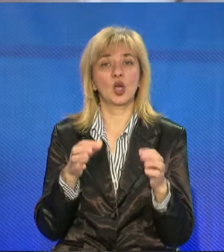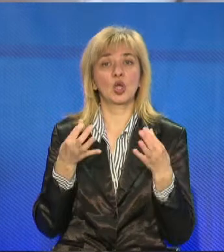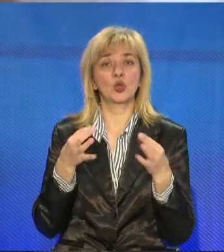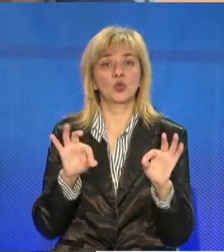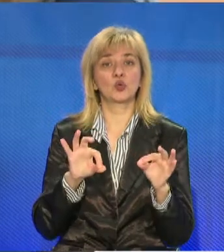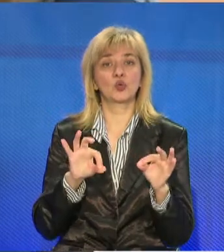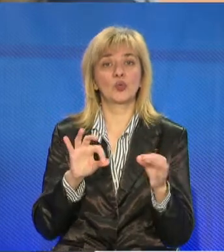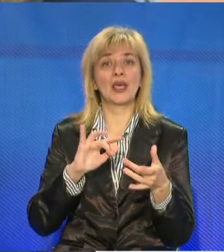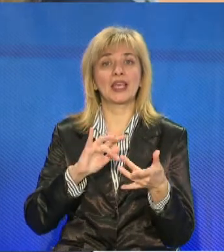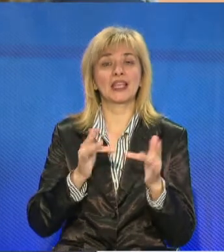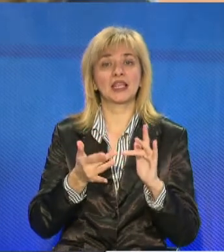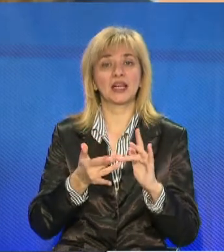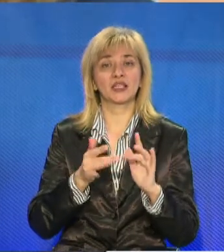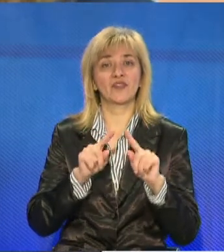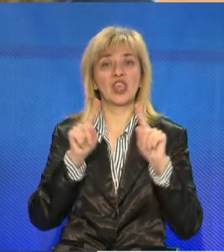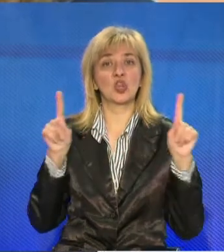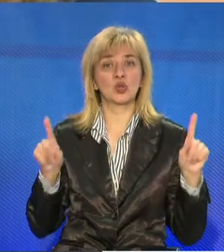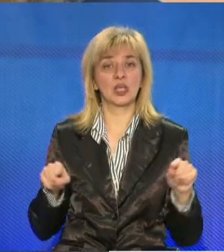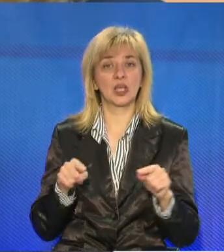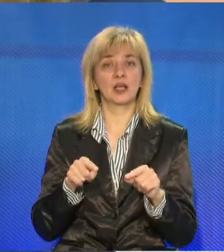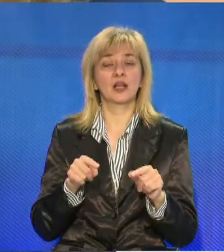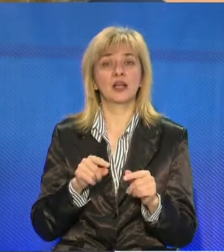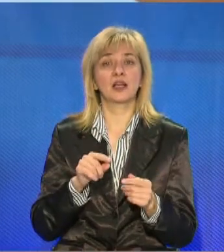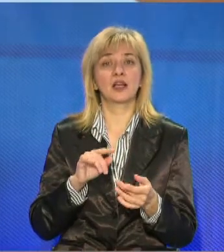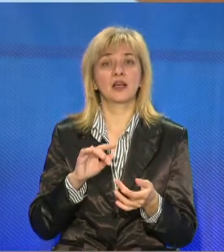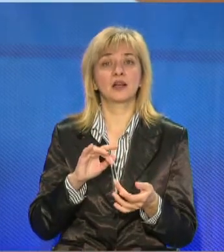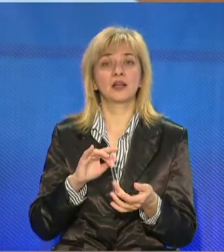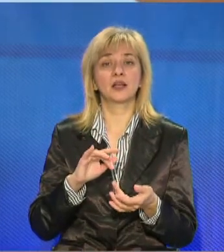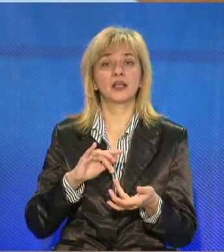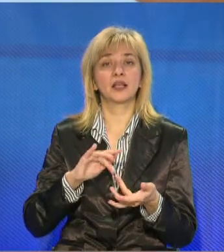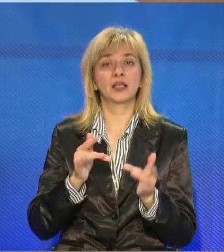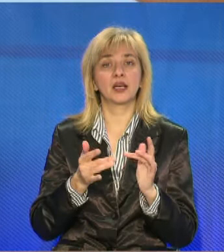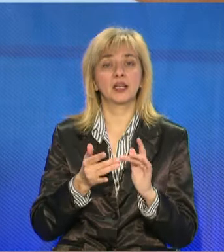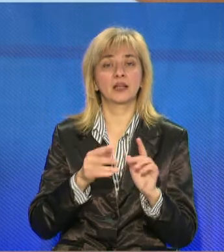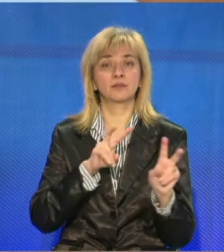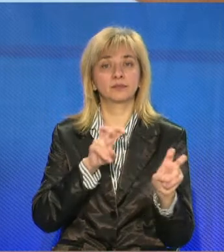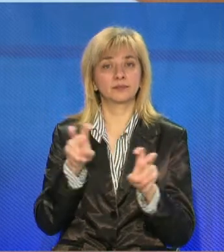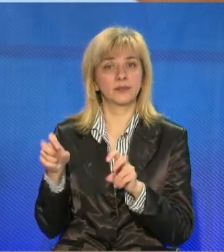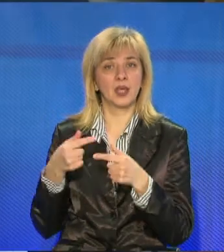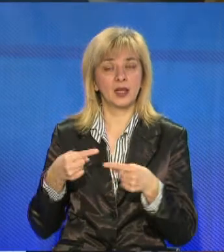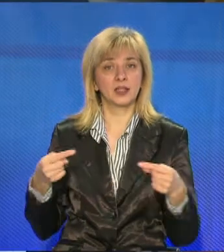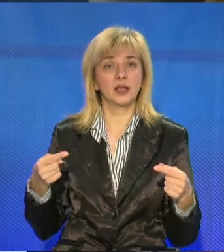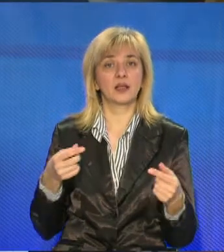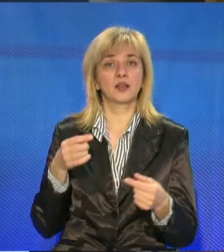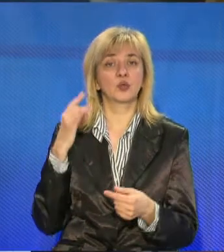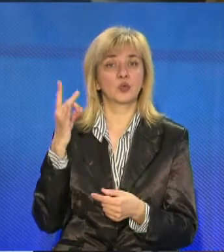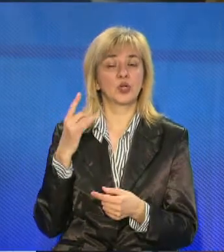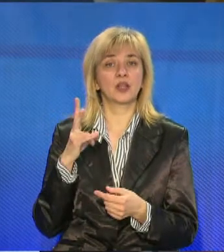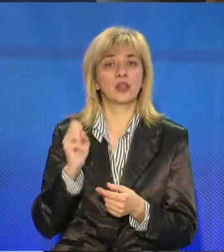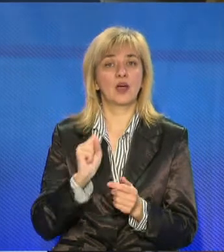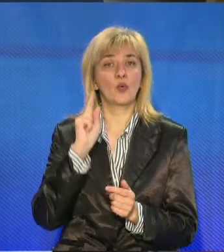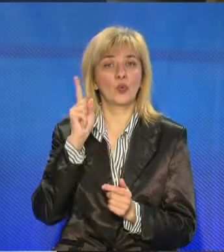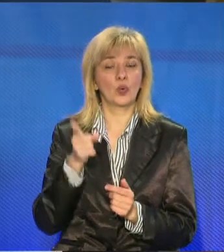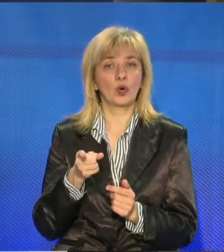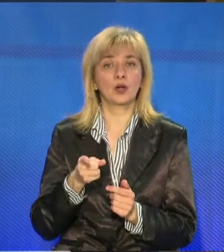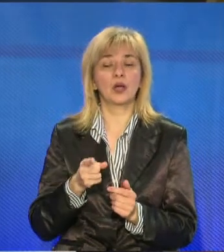доске. QR-код, сервис, ресурс – термины, которые на занятках Татьяны не только гучать, яны практичный бок урока. До